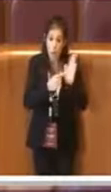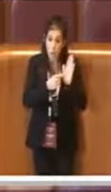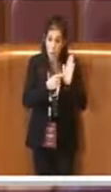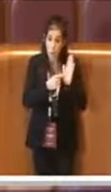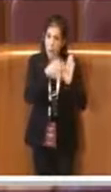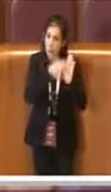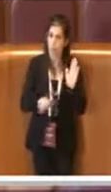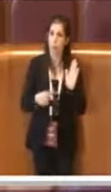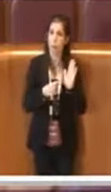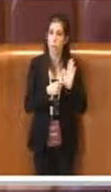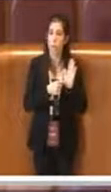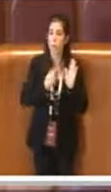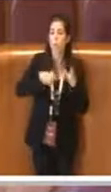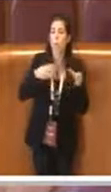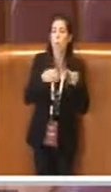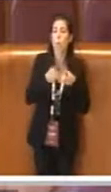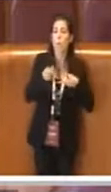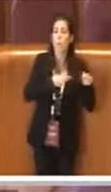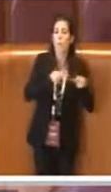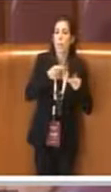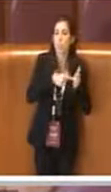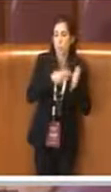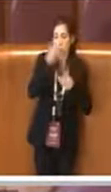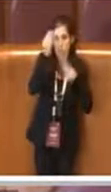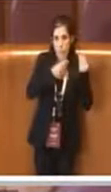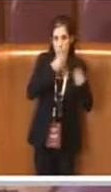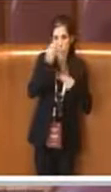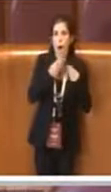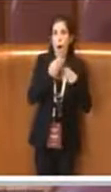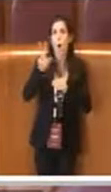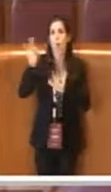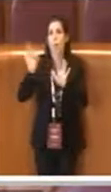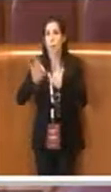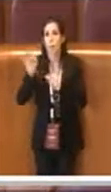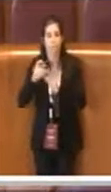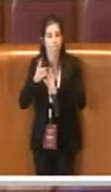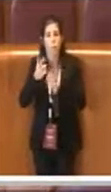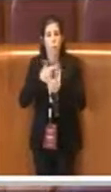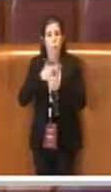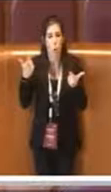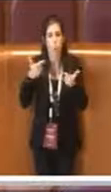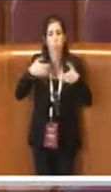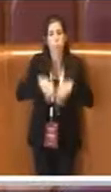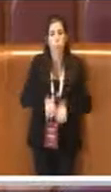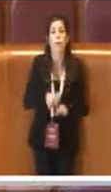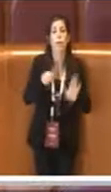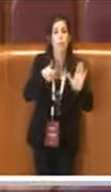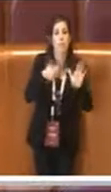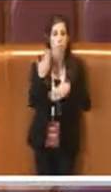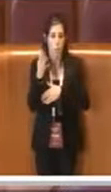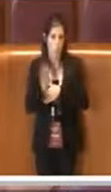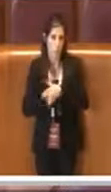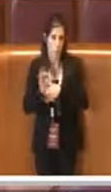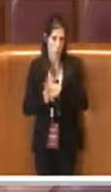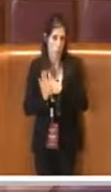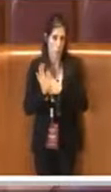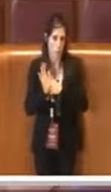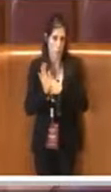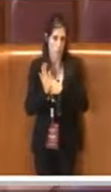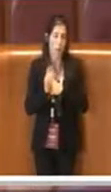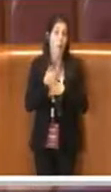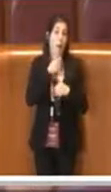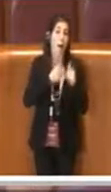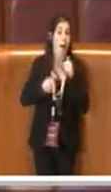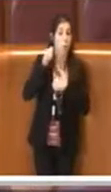abbiamo ritenuto con buona volontà di arrivare a un abbattimento del 65%, quindi di maggior favore rispetto all'anno scorso, e